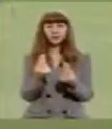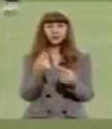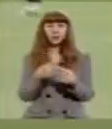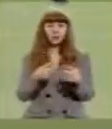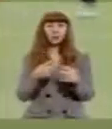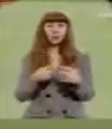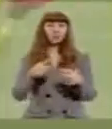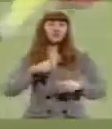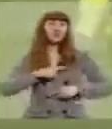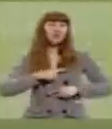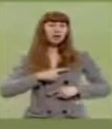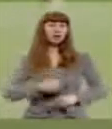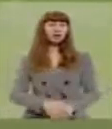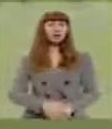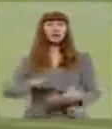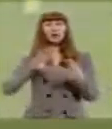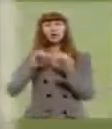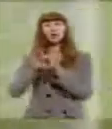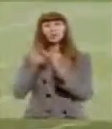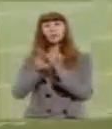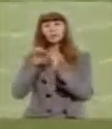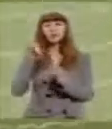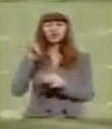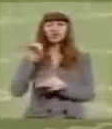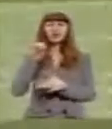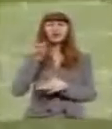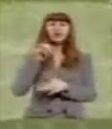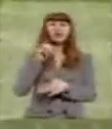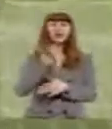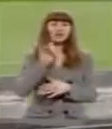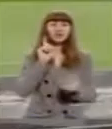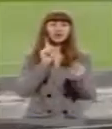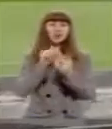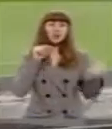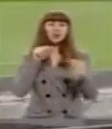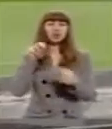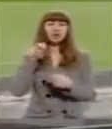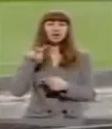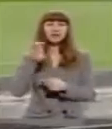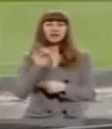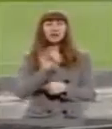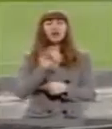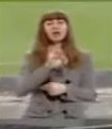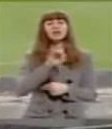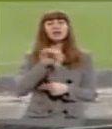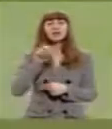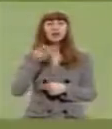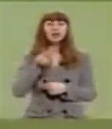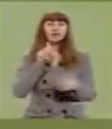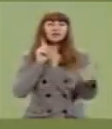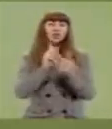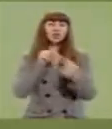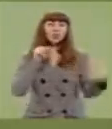Манчестер Ситимен күш сынасады. Матчтар 18-19 шілдеде Уэмбли стадионында өтеді. Кубоктың қазіргі иегері Манчестер Сити, қалалықтар